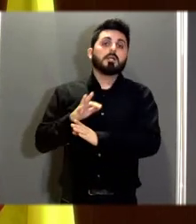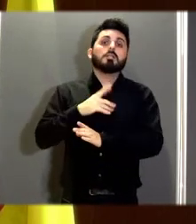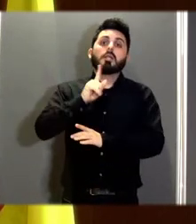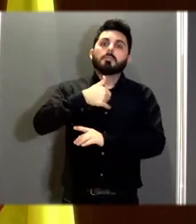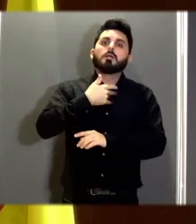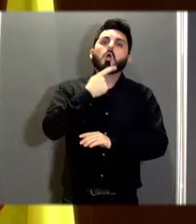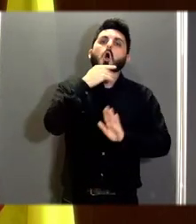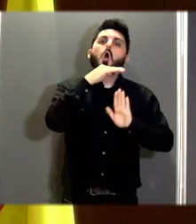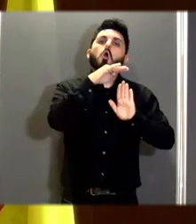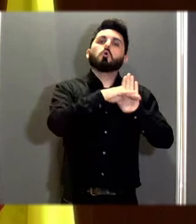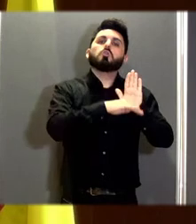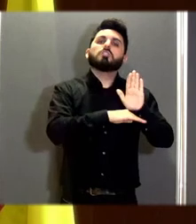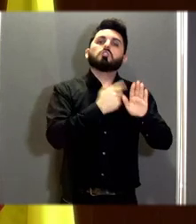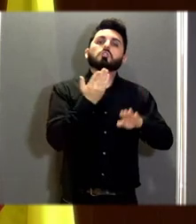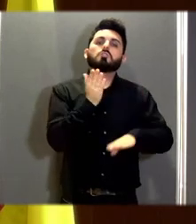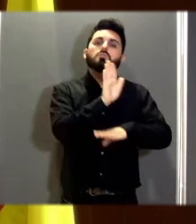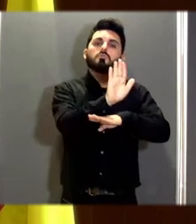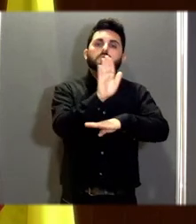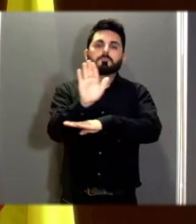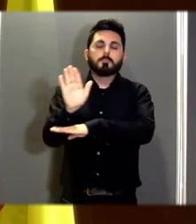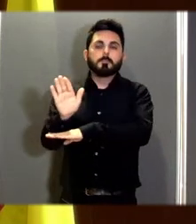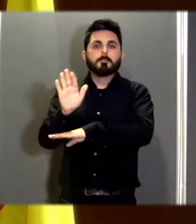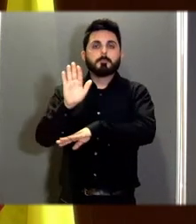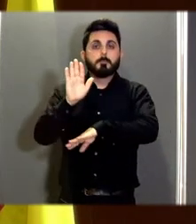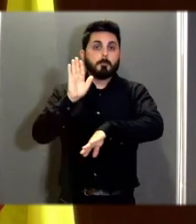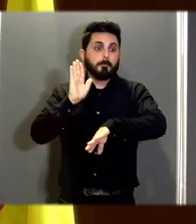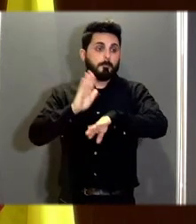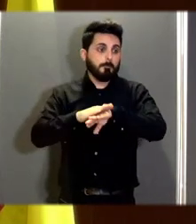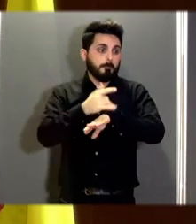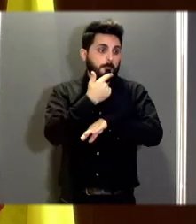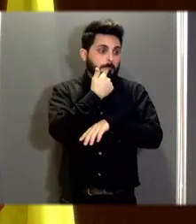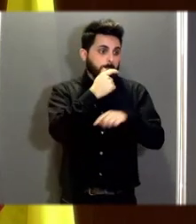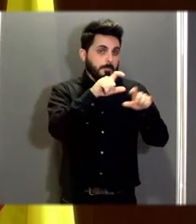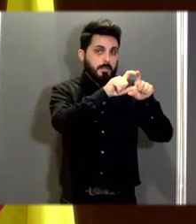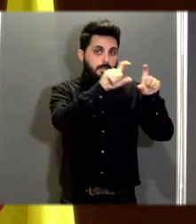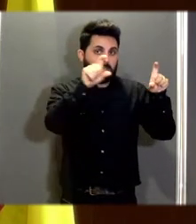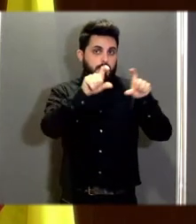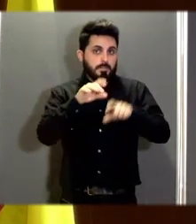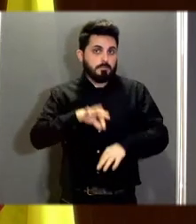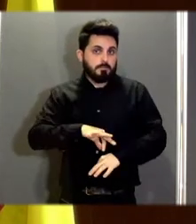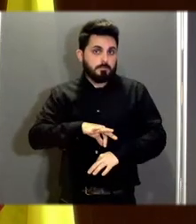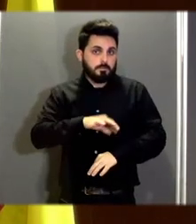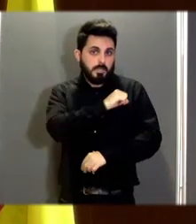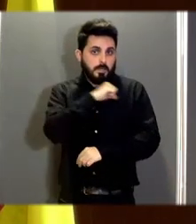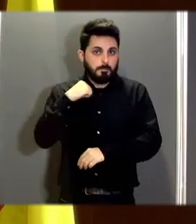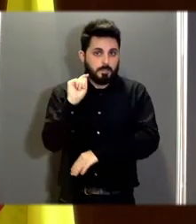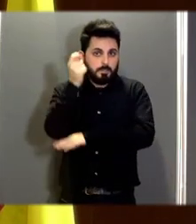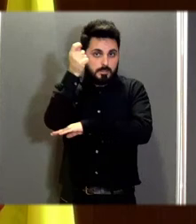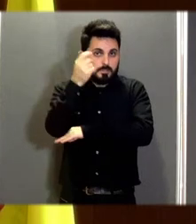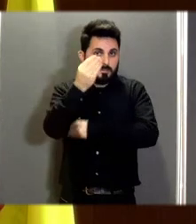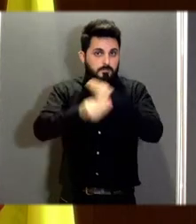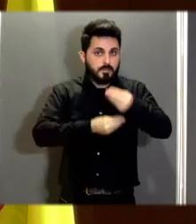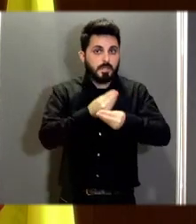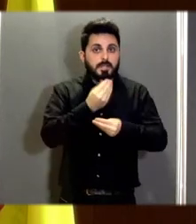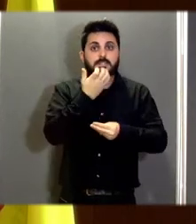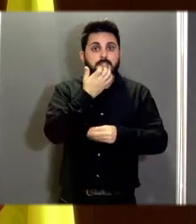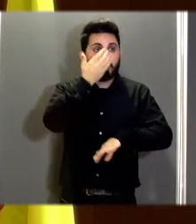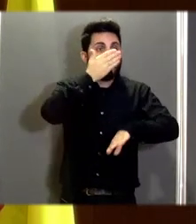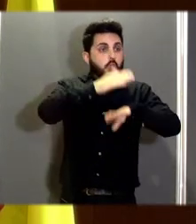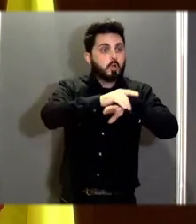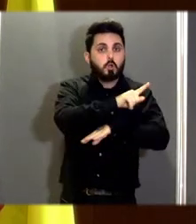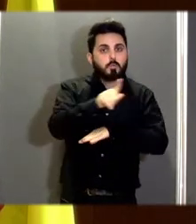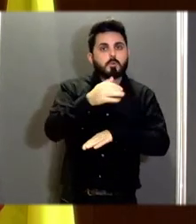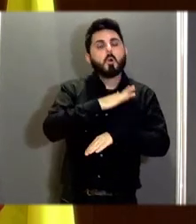donar suport o no a llistes independentistes i si ningú les complís es podrien fer actes de protesta com un vot en blanc o un vot